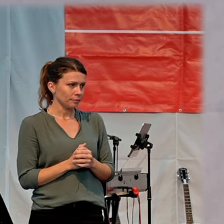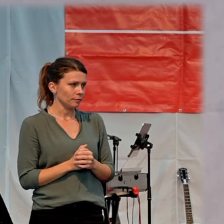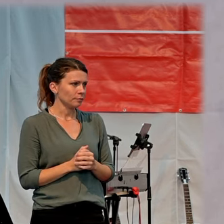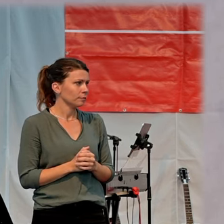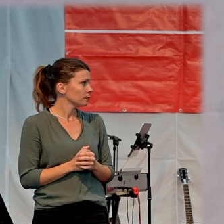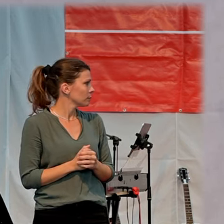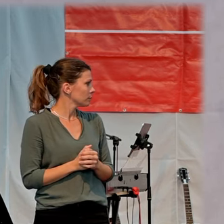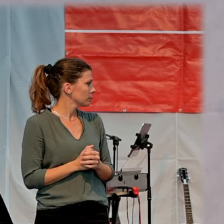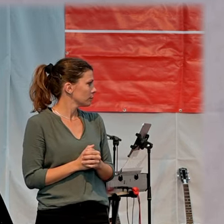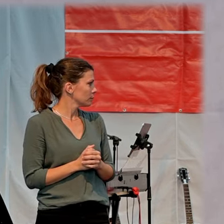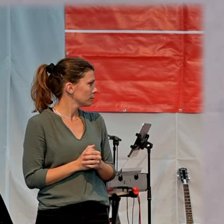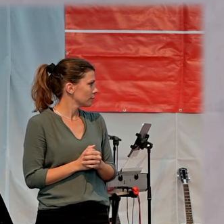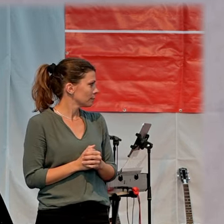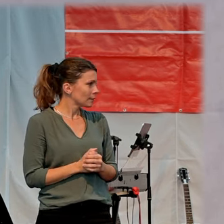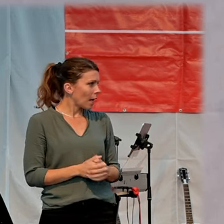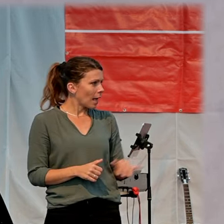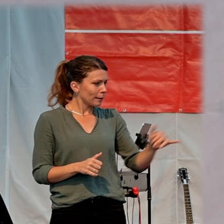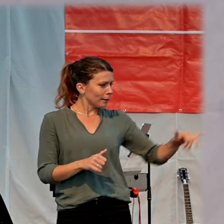Hallo, ich bin's.